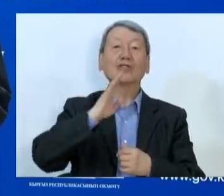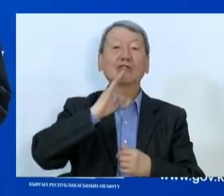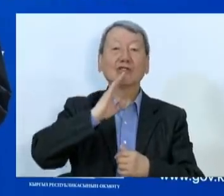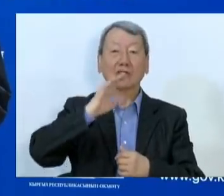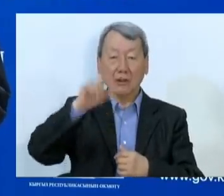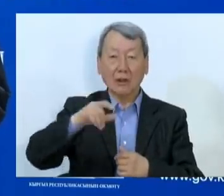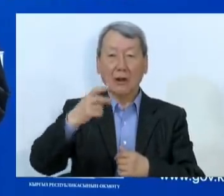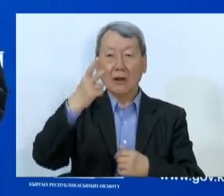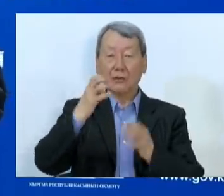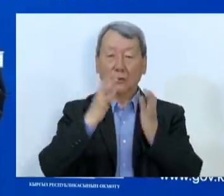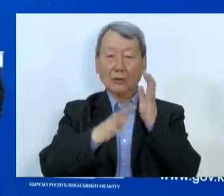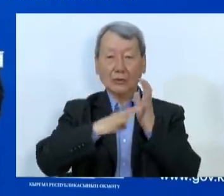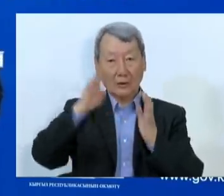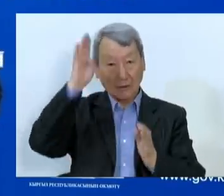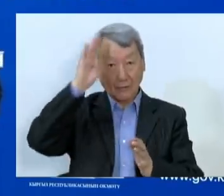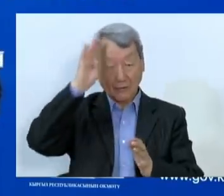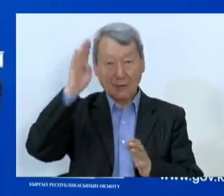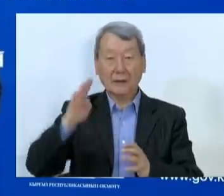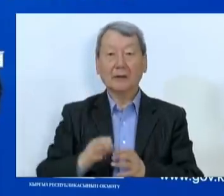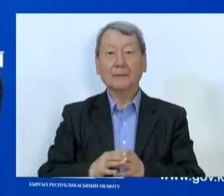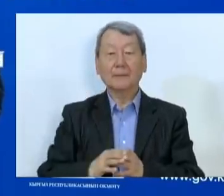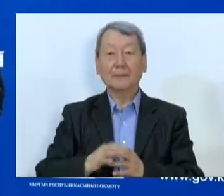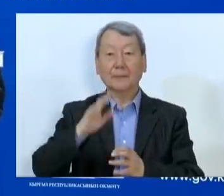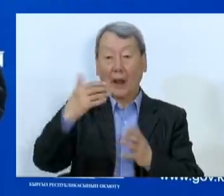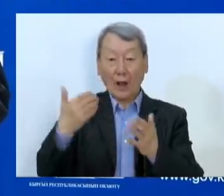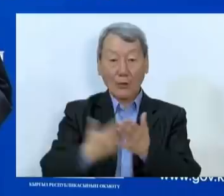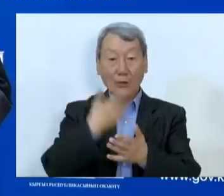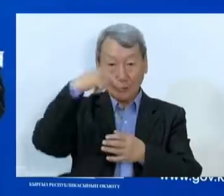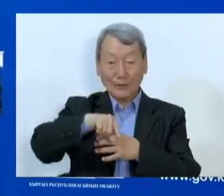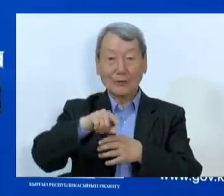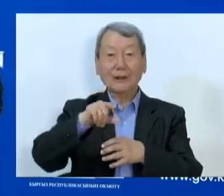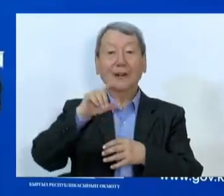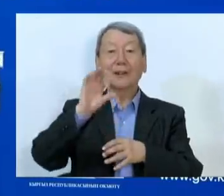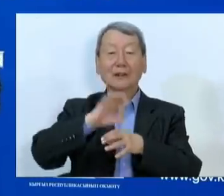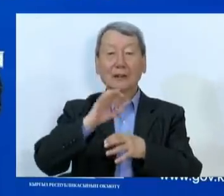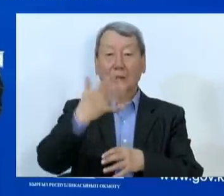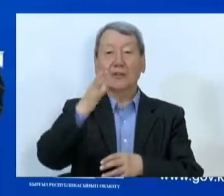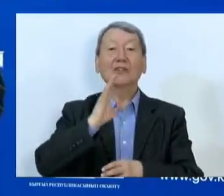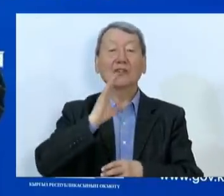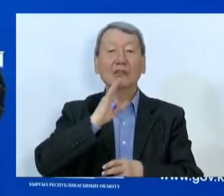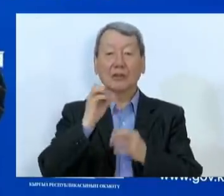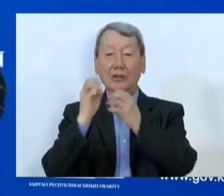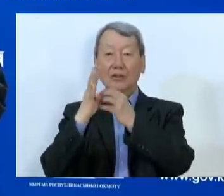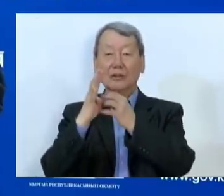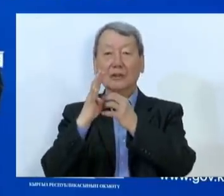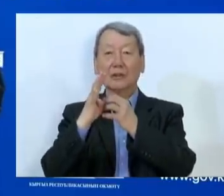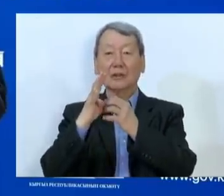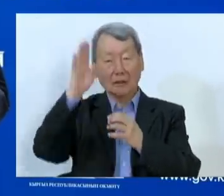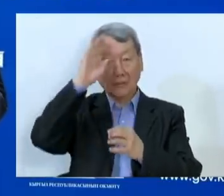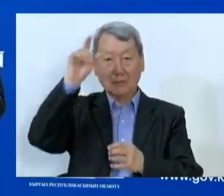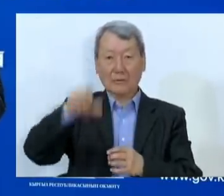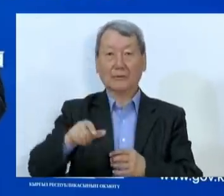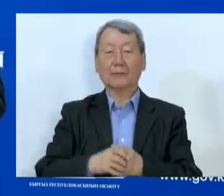ичинен 340 аял кишилер, 291 эркек. Жаңы катталган учурлардын ичинен 5 аял